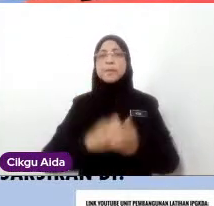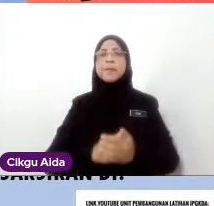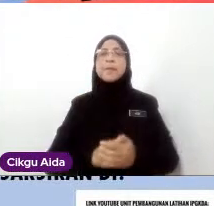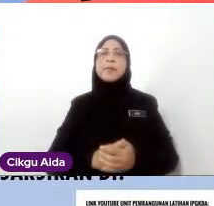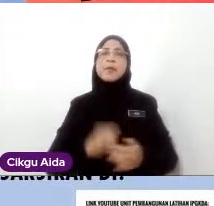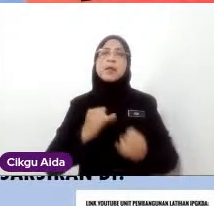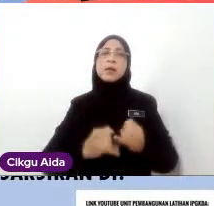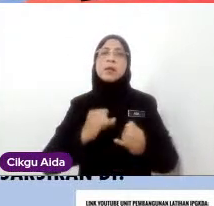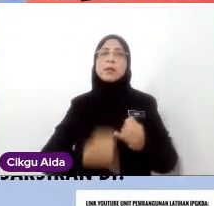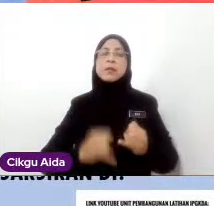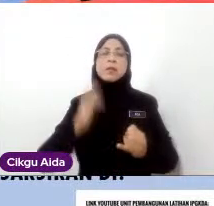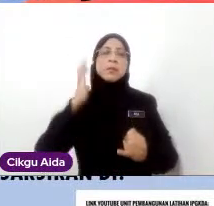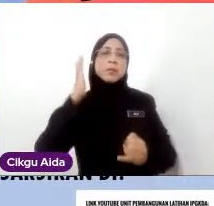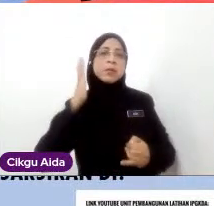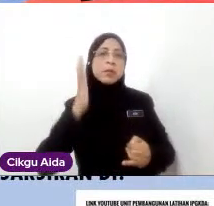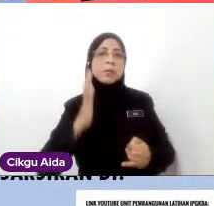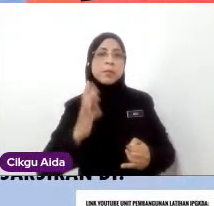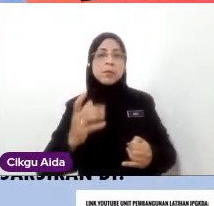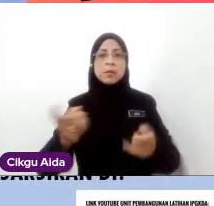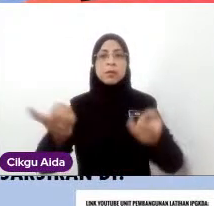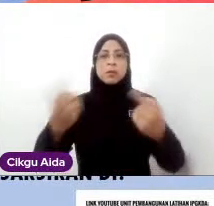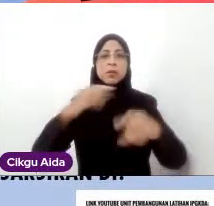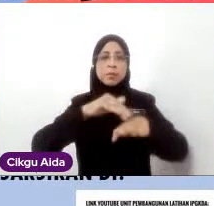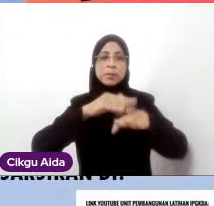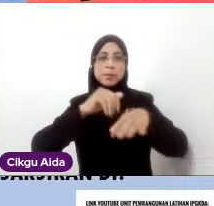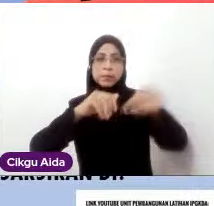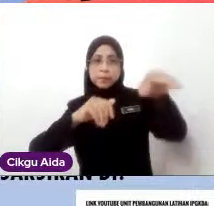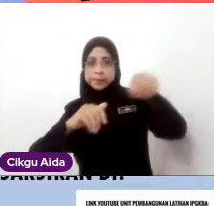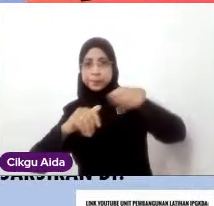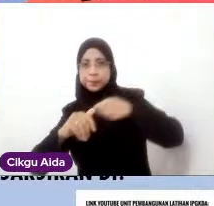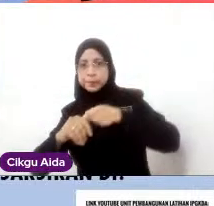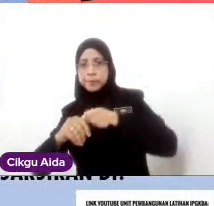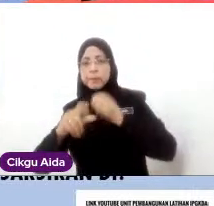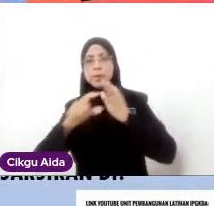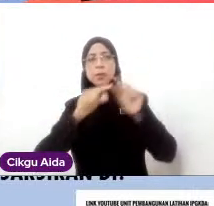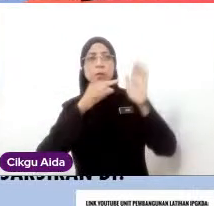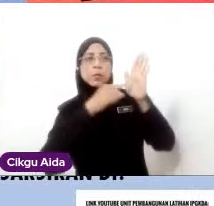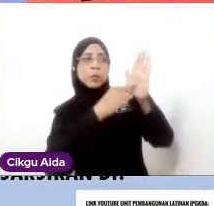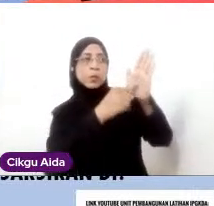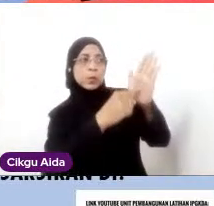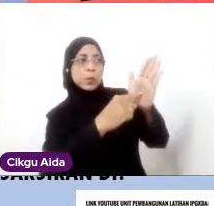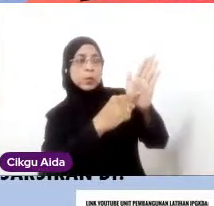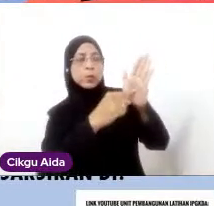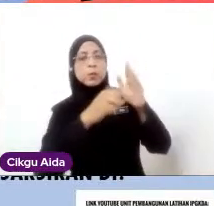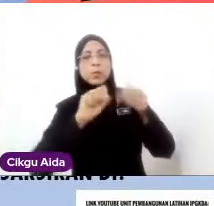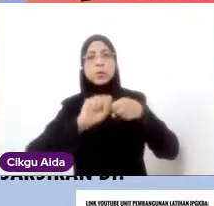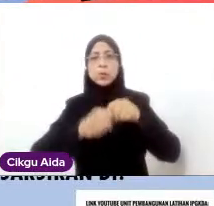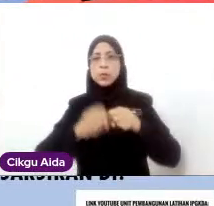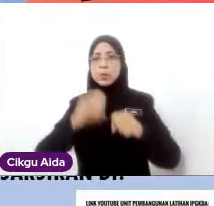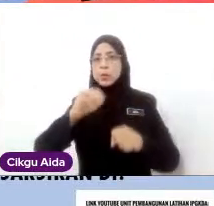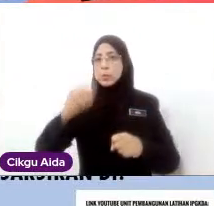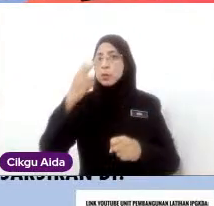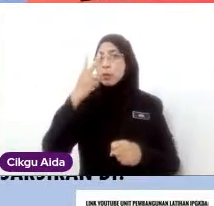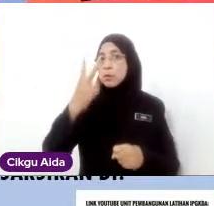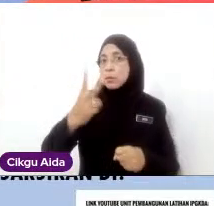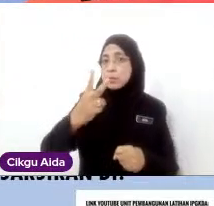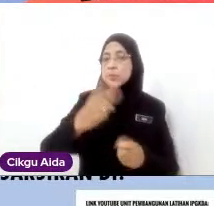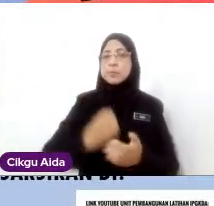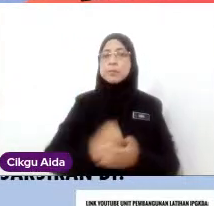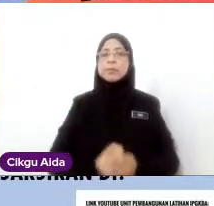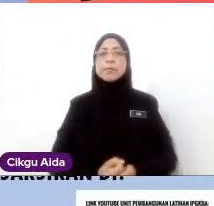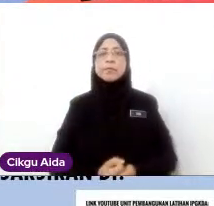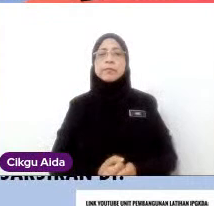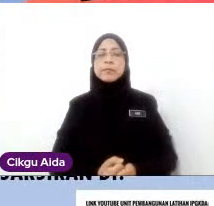penceramah terpaksa ambil, panggil murid ke depan guna whiteboard tu, ke depan supaya murid nampak apa benda.